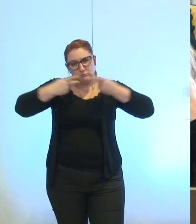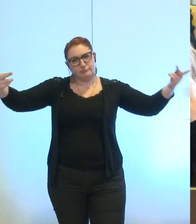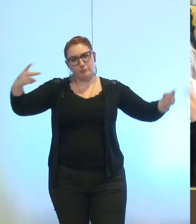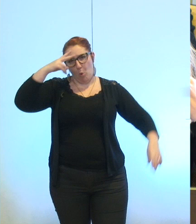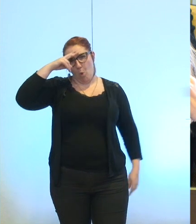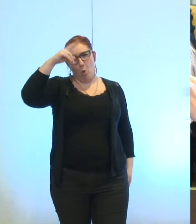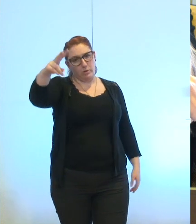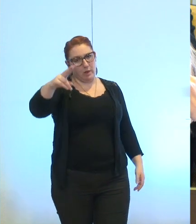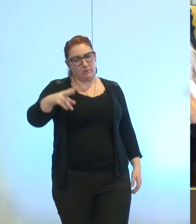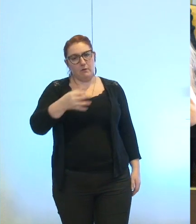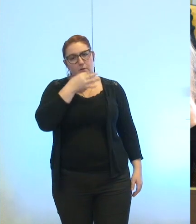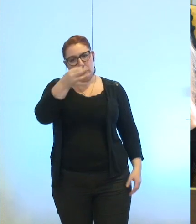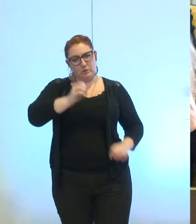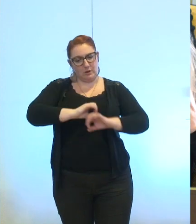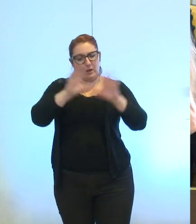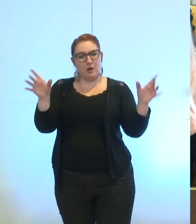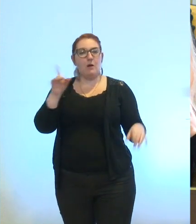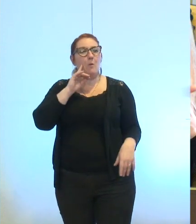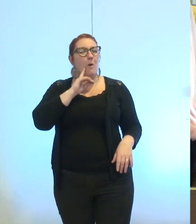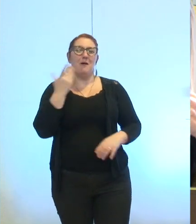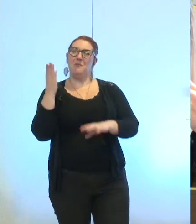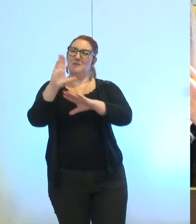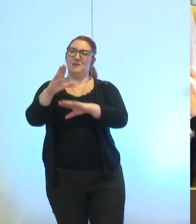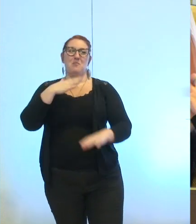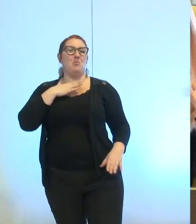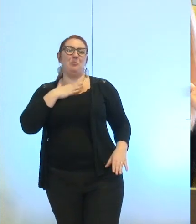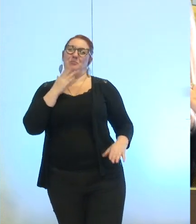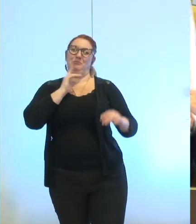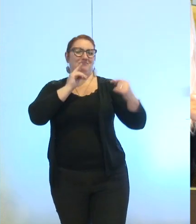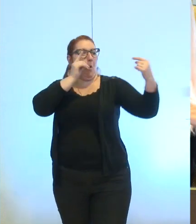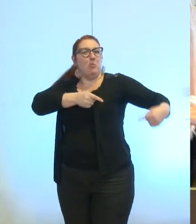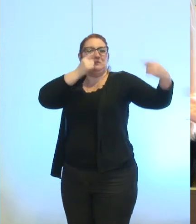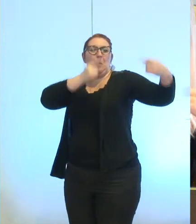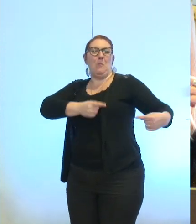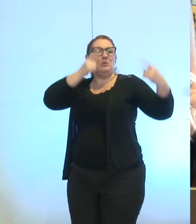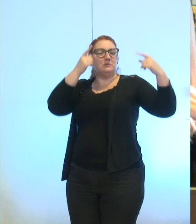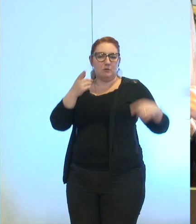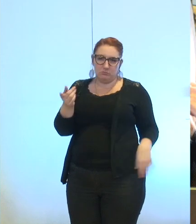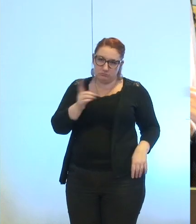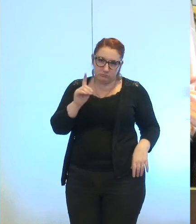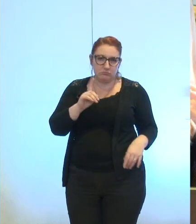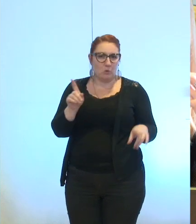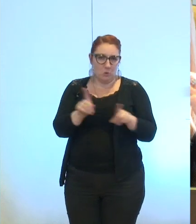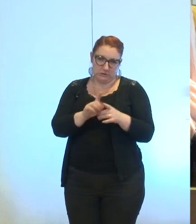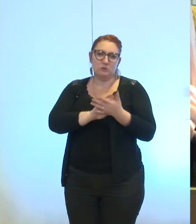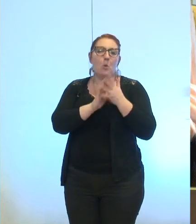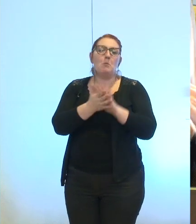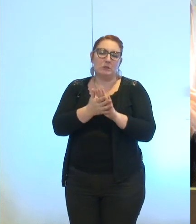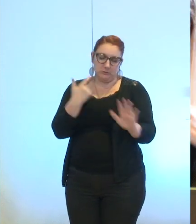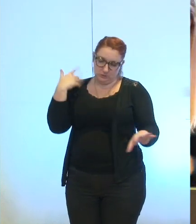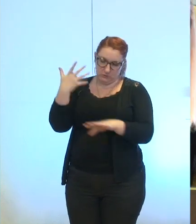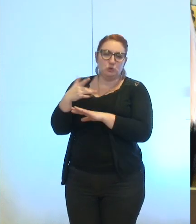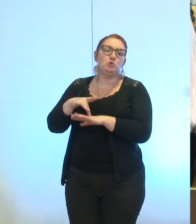souvent au lieu de vous présenter comme des opposants historiques à la gestion socialiste de la ville comme si vous n'aviez vous n'aviez